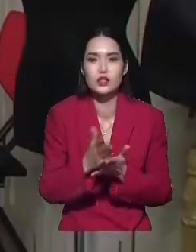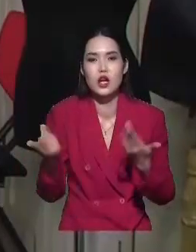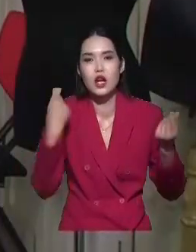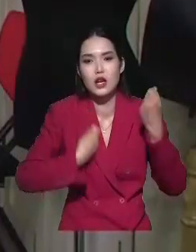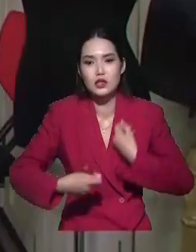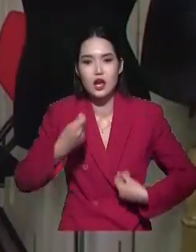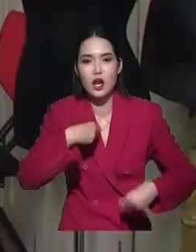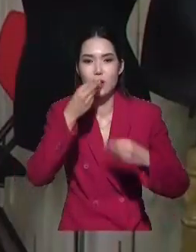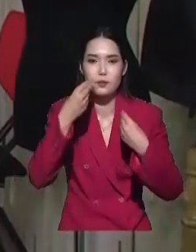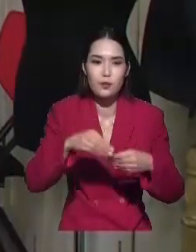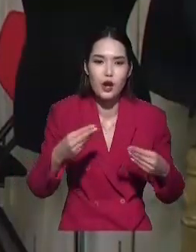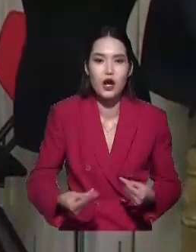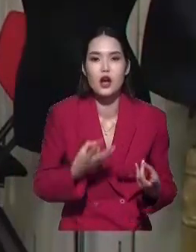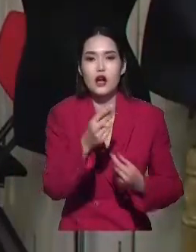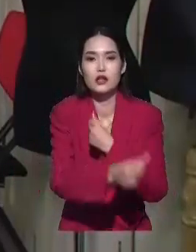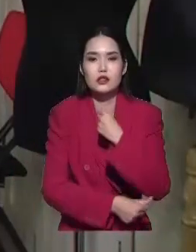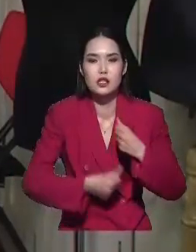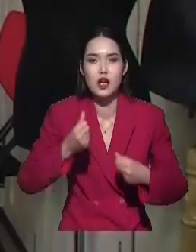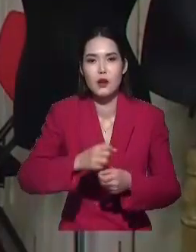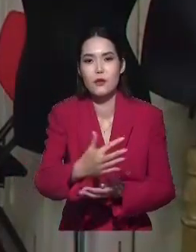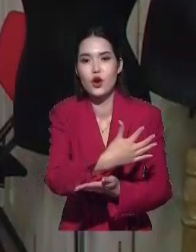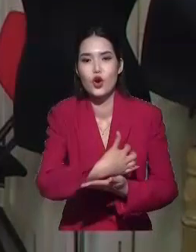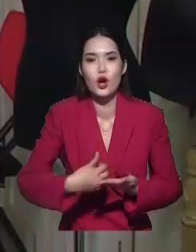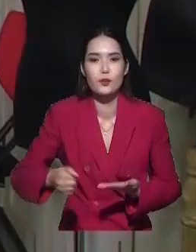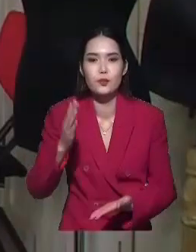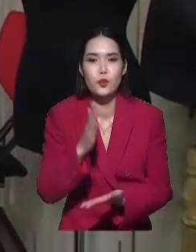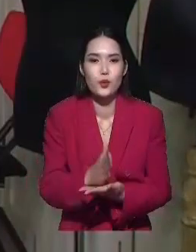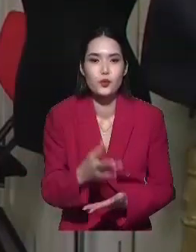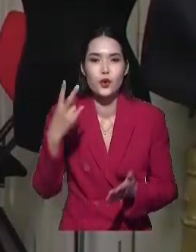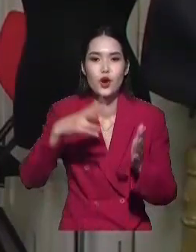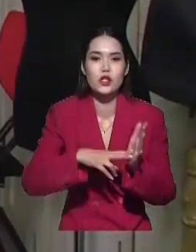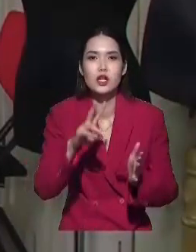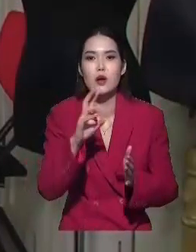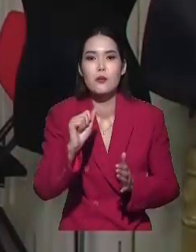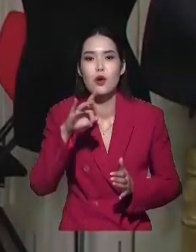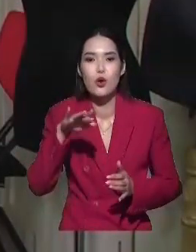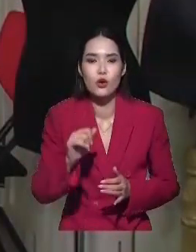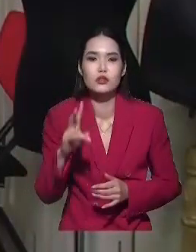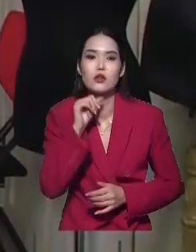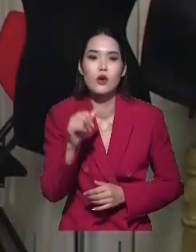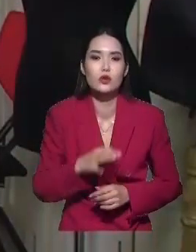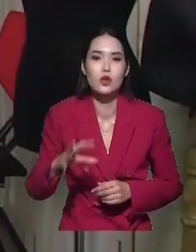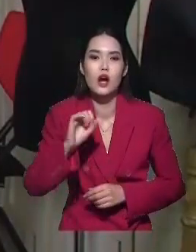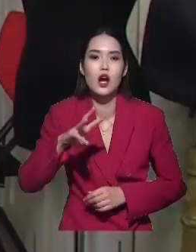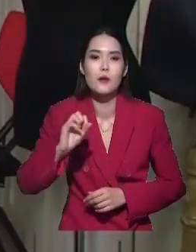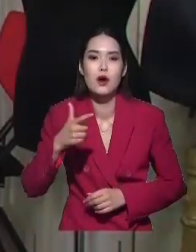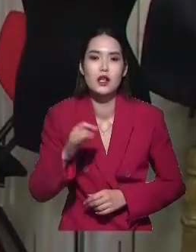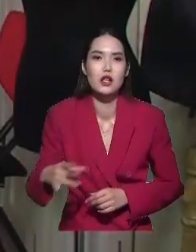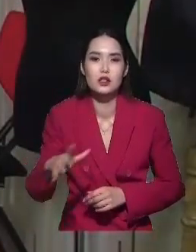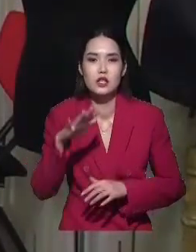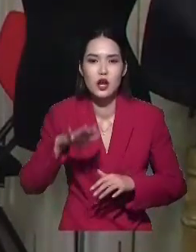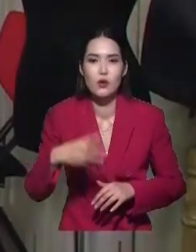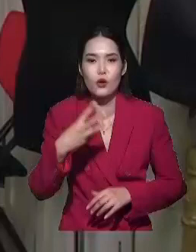азық-түлік, жылытқыш секілді керекті жабдықтарды жинады. Еріктілер 29 наурыздан бері Қостанай облысы Амангелді ауданына 30 тоннадан